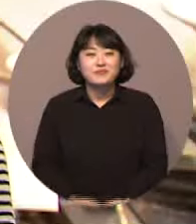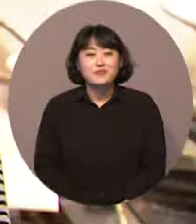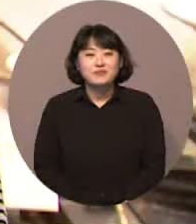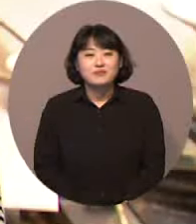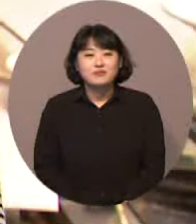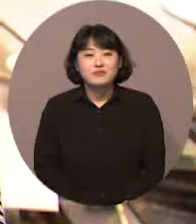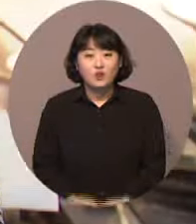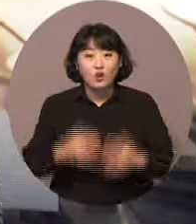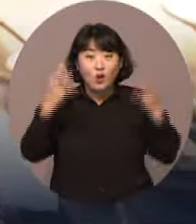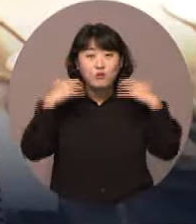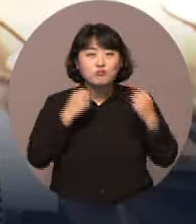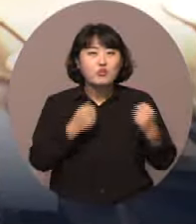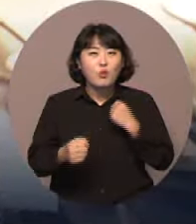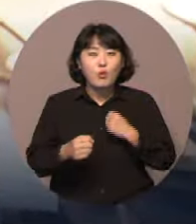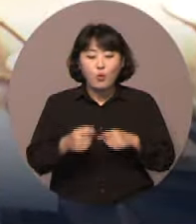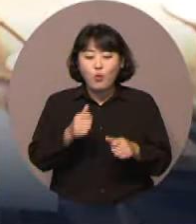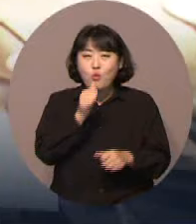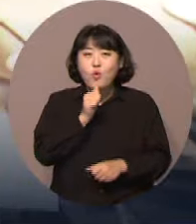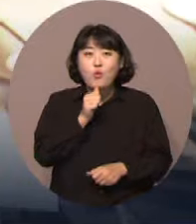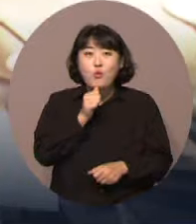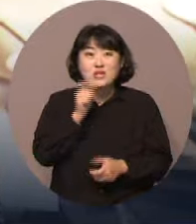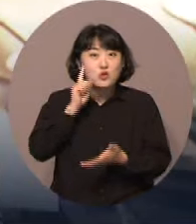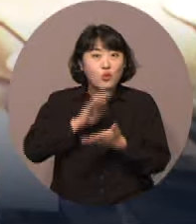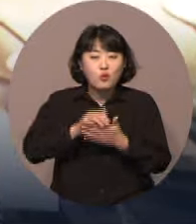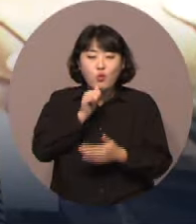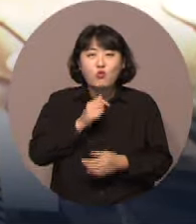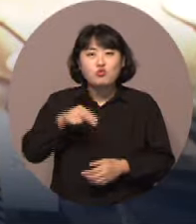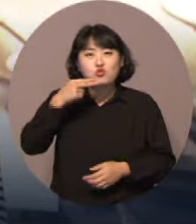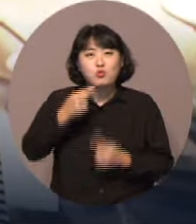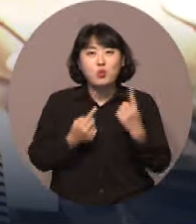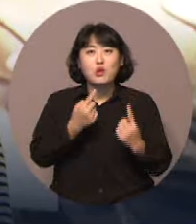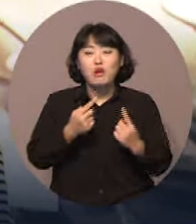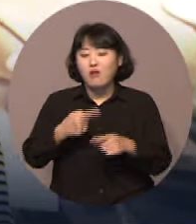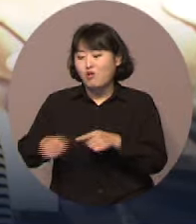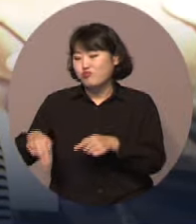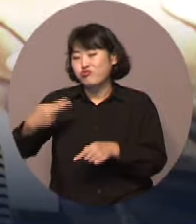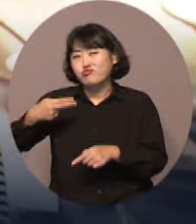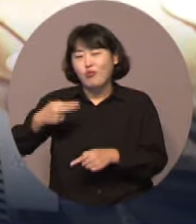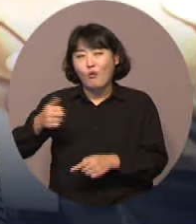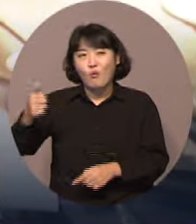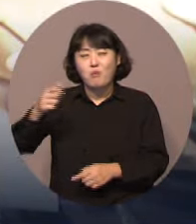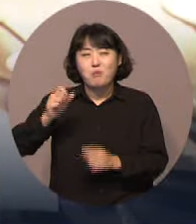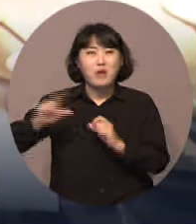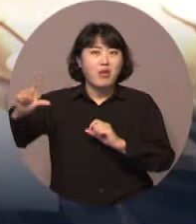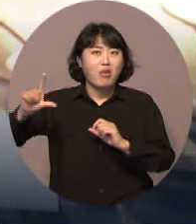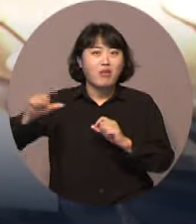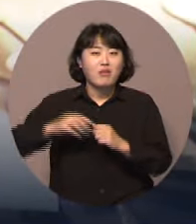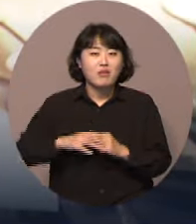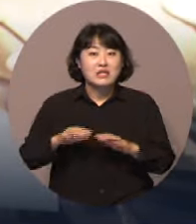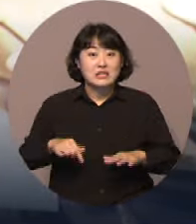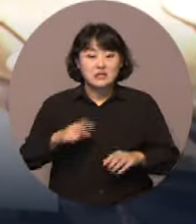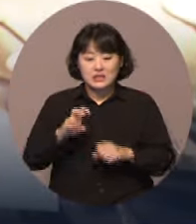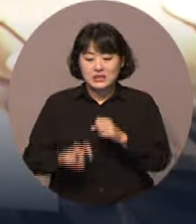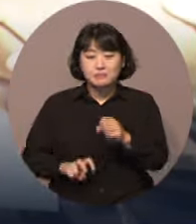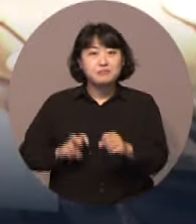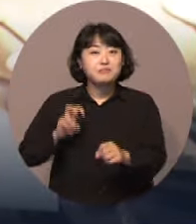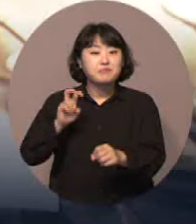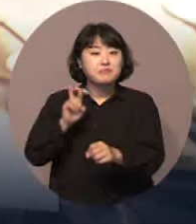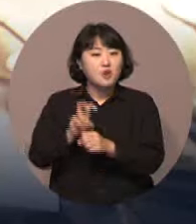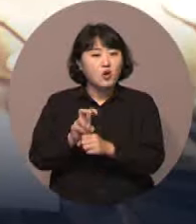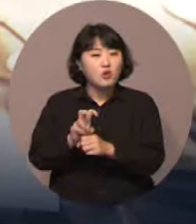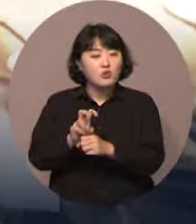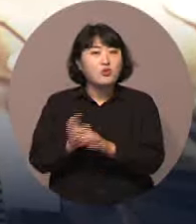여름인데 콩국수보다 칼국수를 더 많이 드세요. 제가 이 자리에서 20년